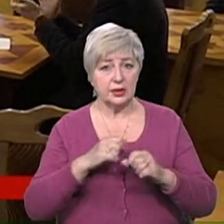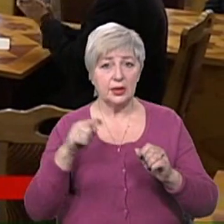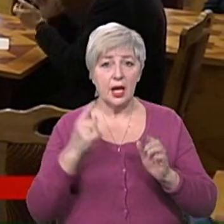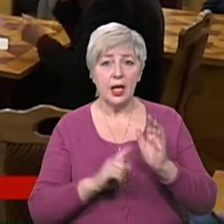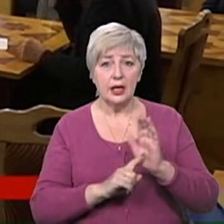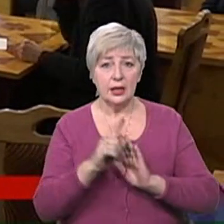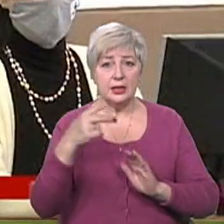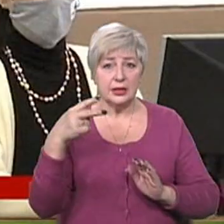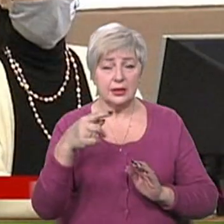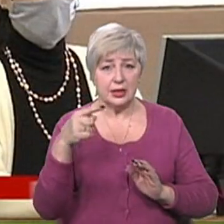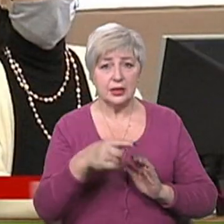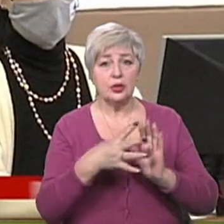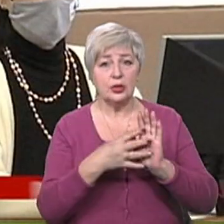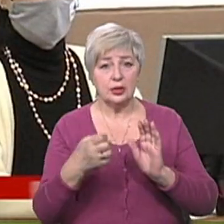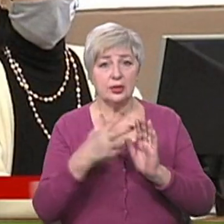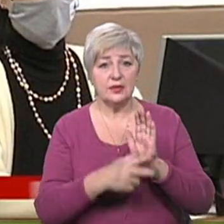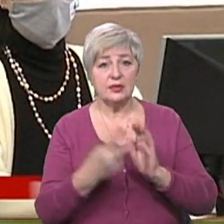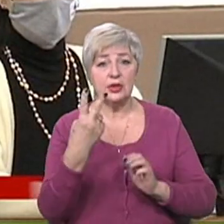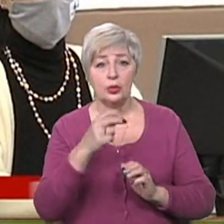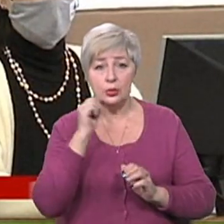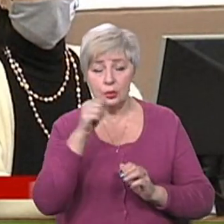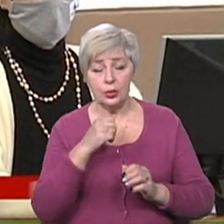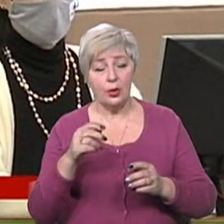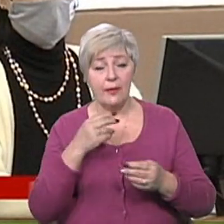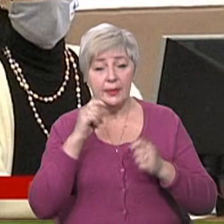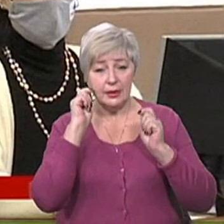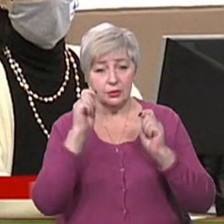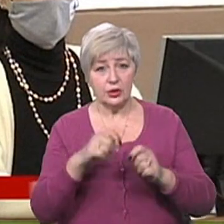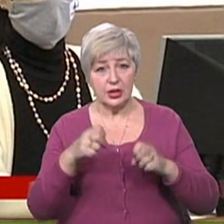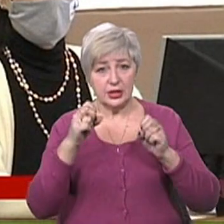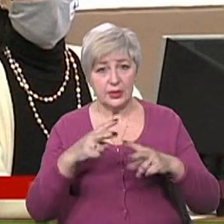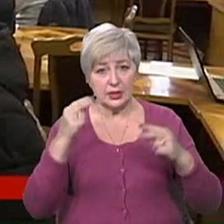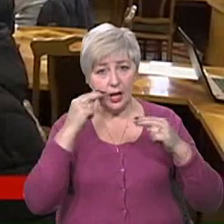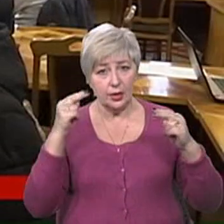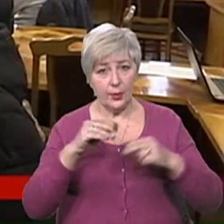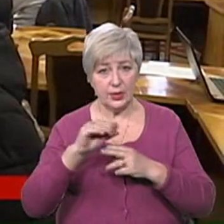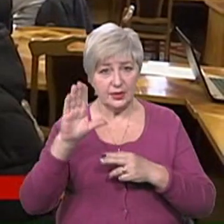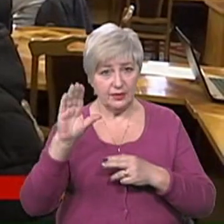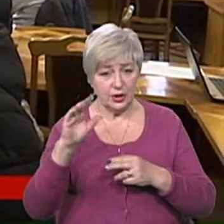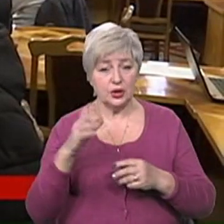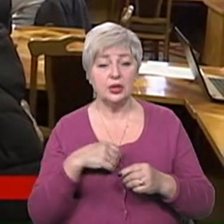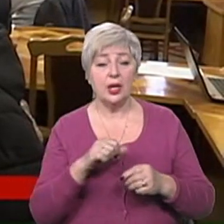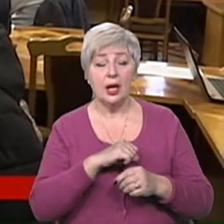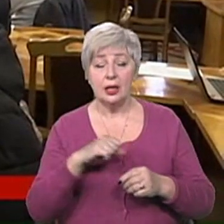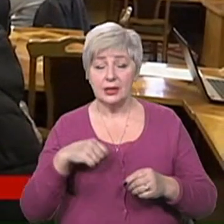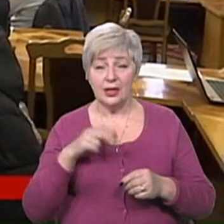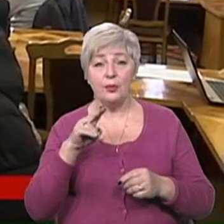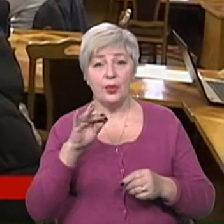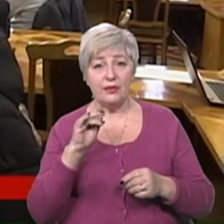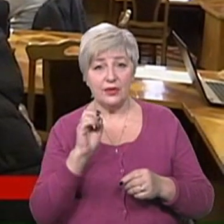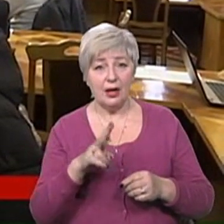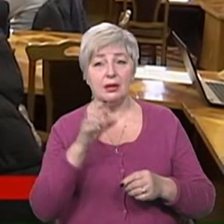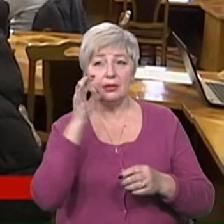1982 року. Йому вручили спеціальне посвідчення представники Національного реєстру. Сам Геннадій Півняк зазначив, що